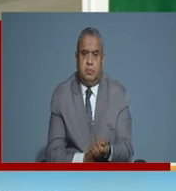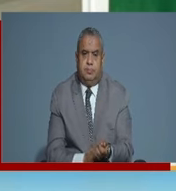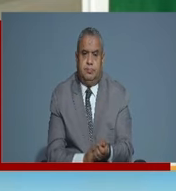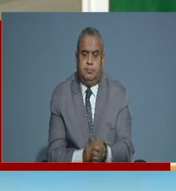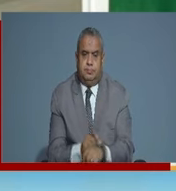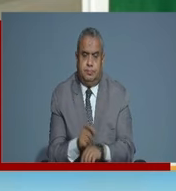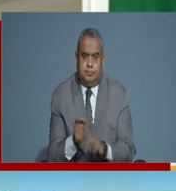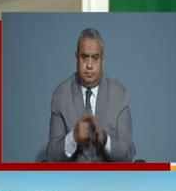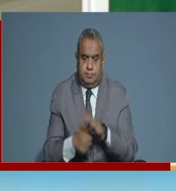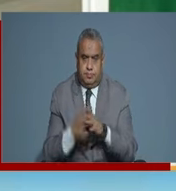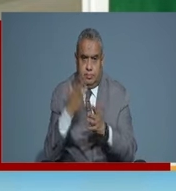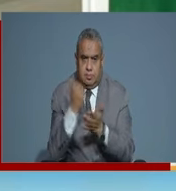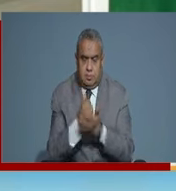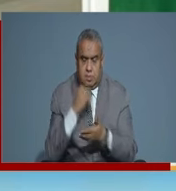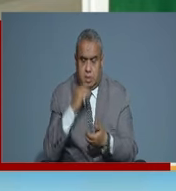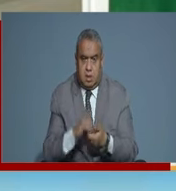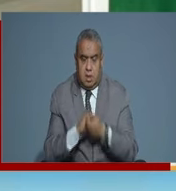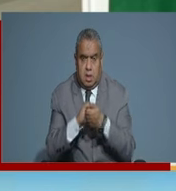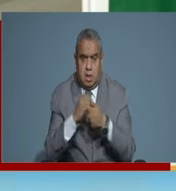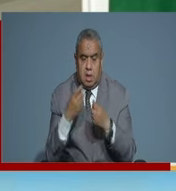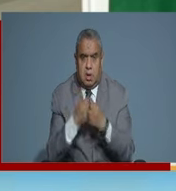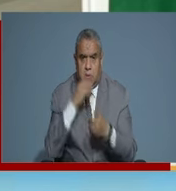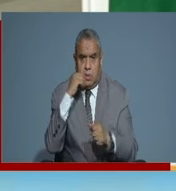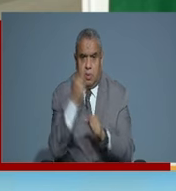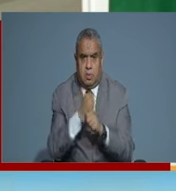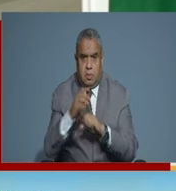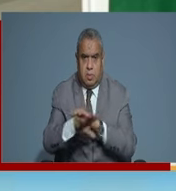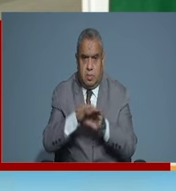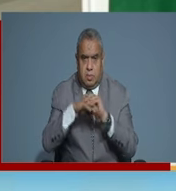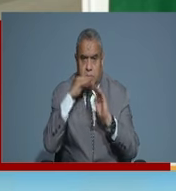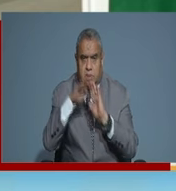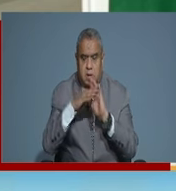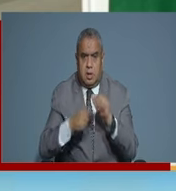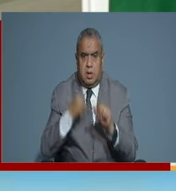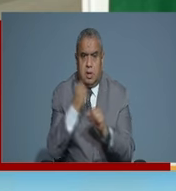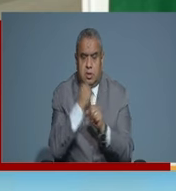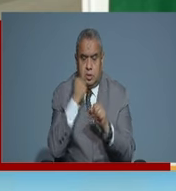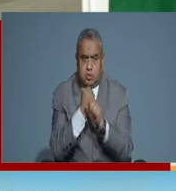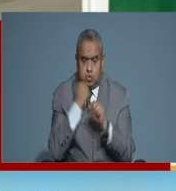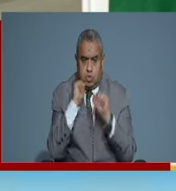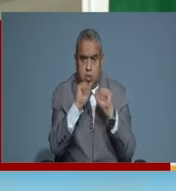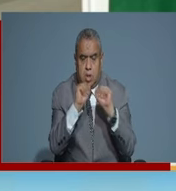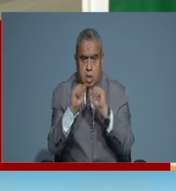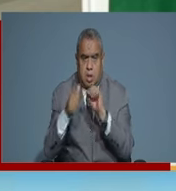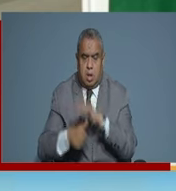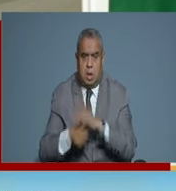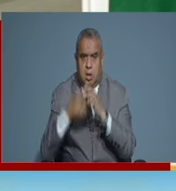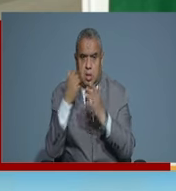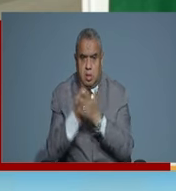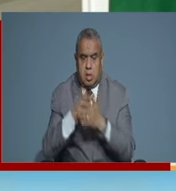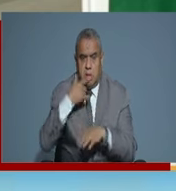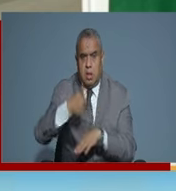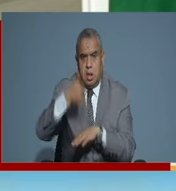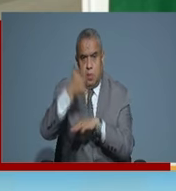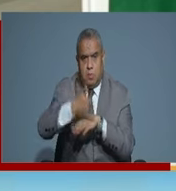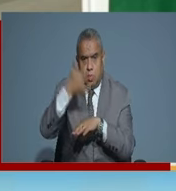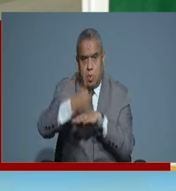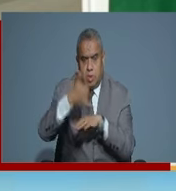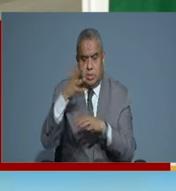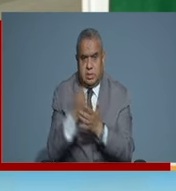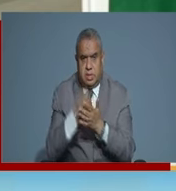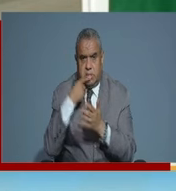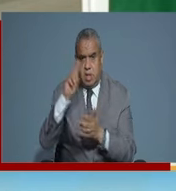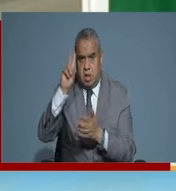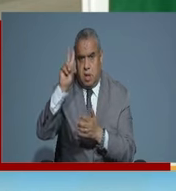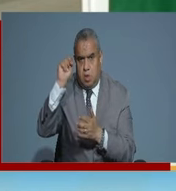الأمر متروك لنا أن نفعل وأن نعمل من أجل أن تكون جميع مؤسسات الأمم